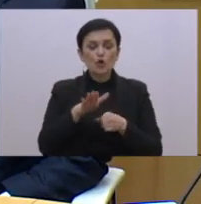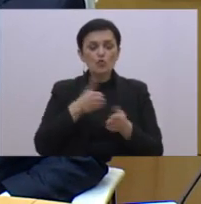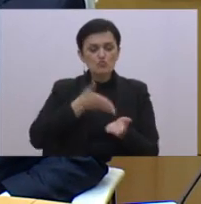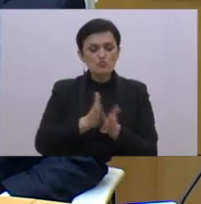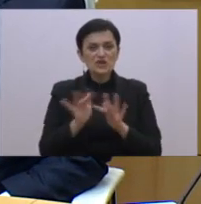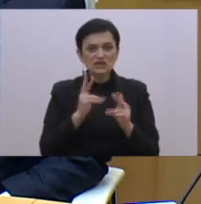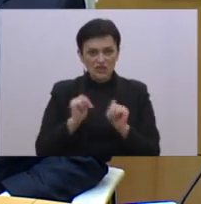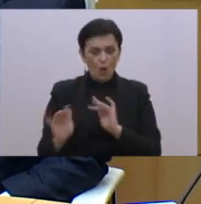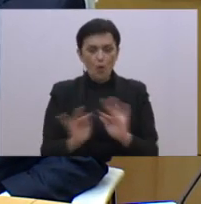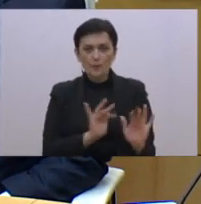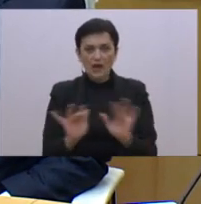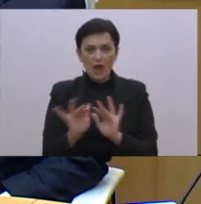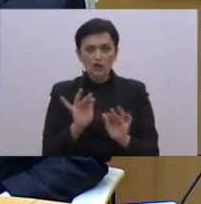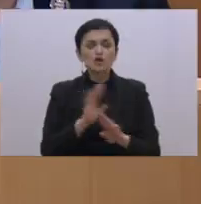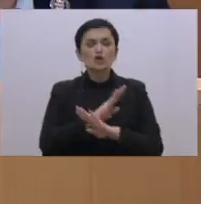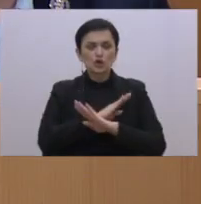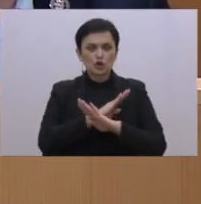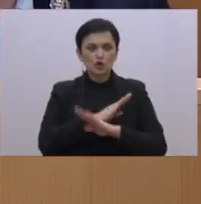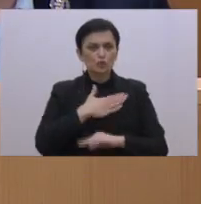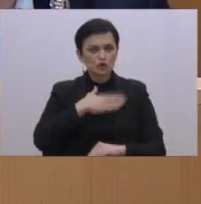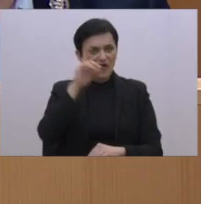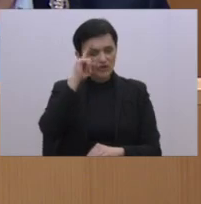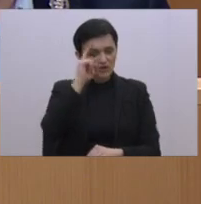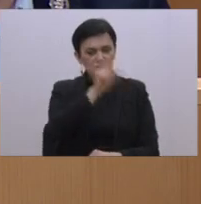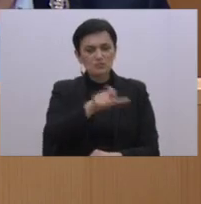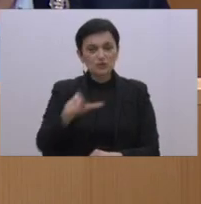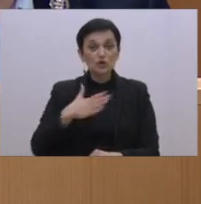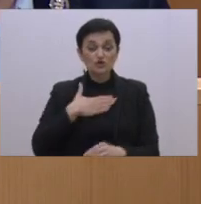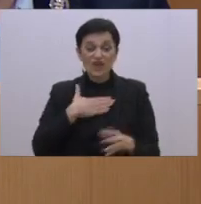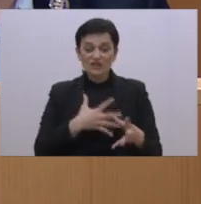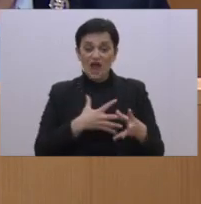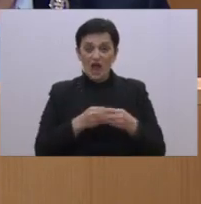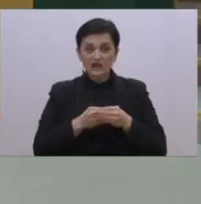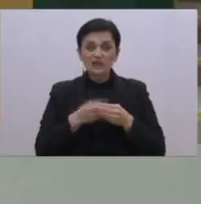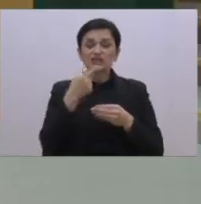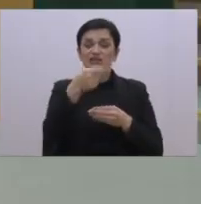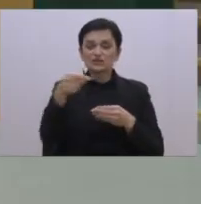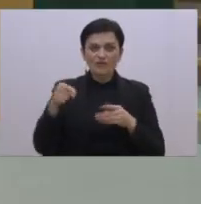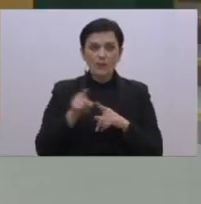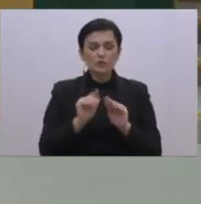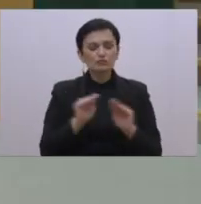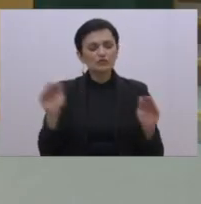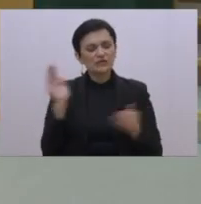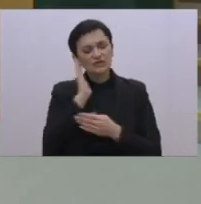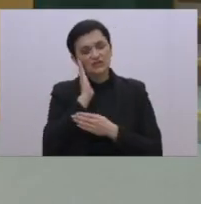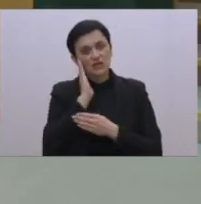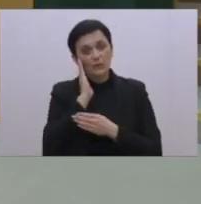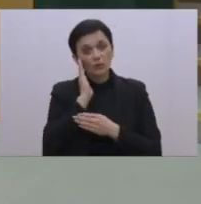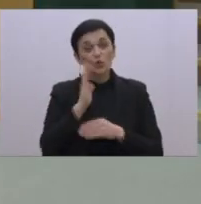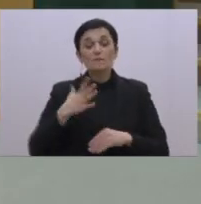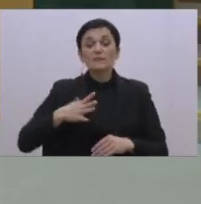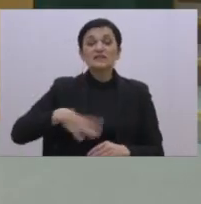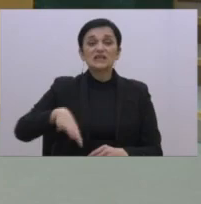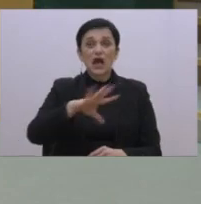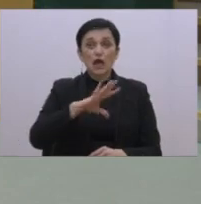და ოპერაციებს. იღუპებოდნენ ჩვენი ბიჭები იმისთვის, რომ ჩვენთან ერთად სხვებსაც შვიდაც ძინებოდათ.